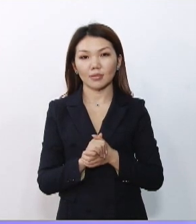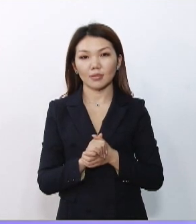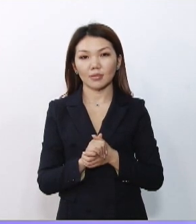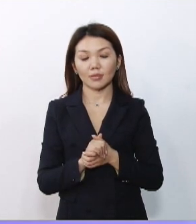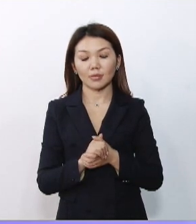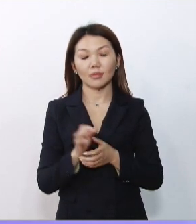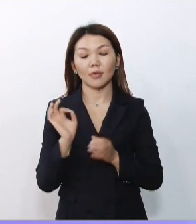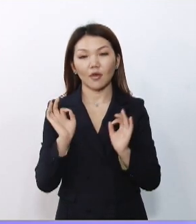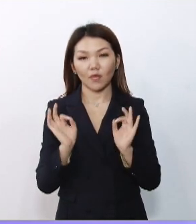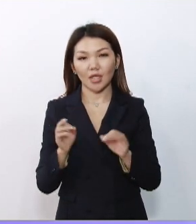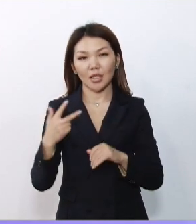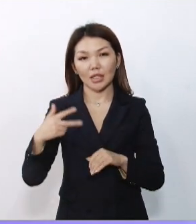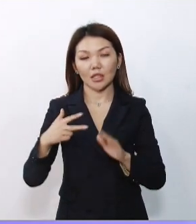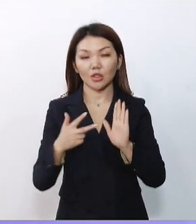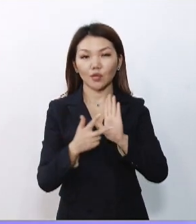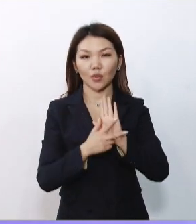Верно,